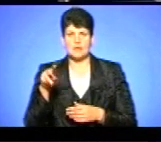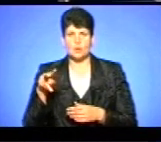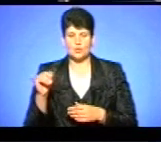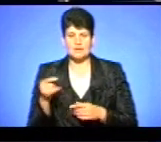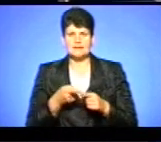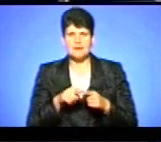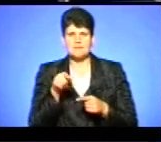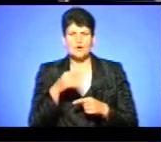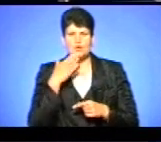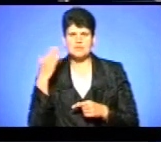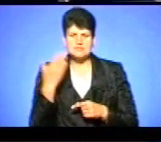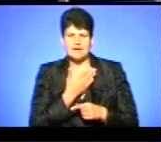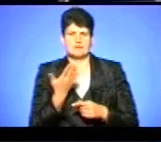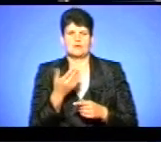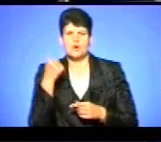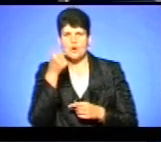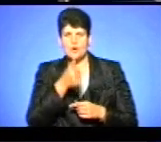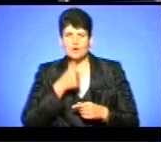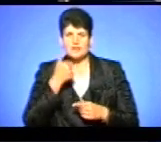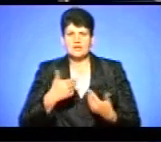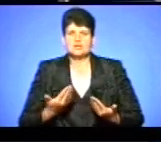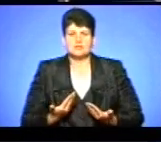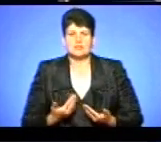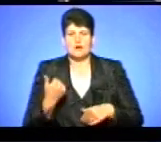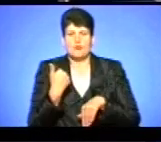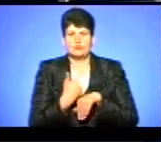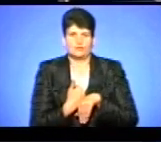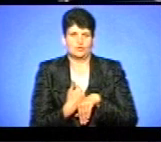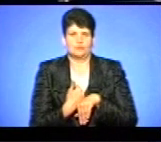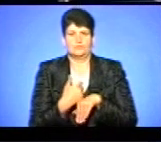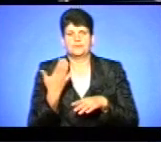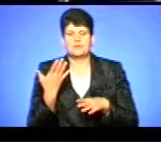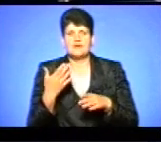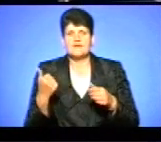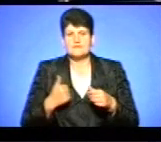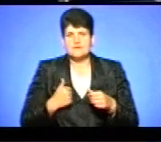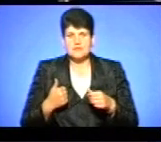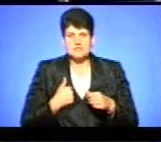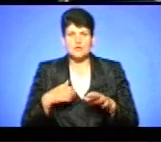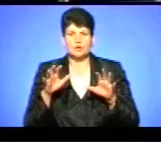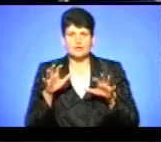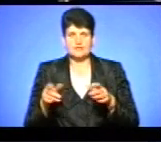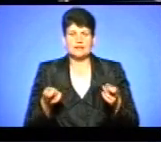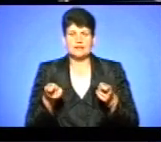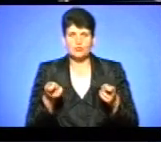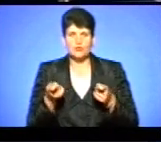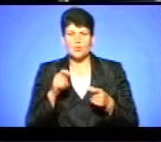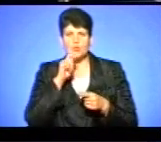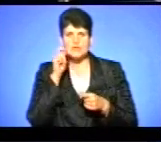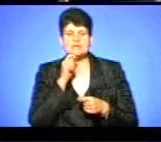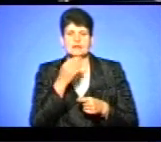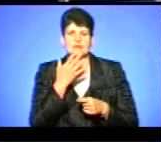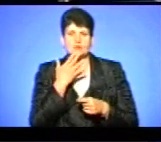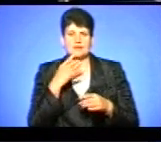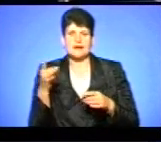роки життя у паризькій еміграції головного отамана військ Української Народної Республіки і голови директорії Української Народної